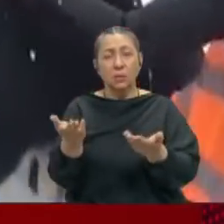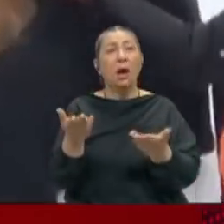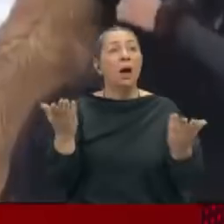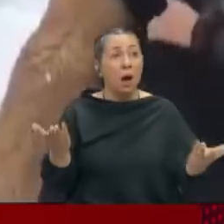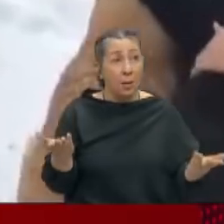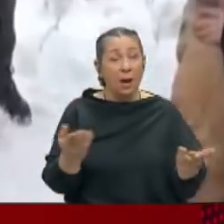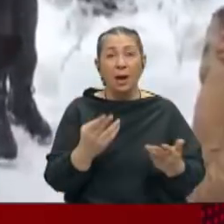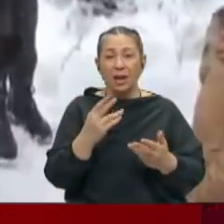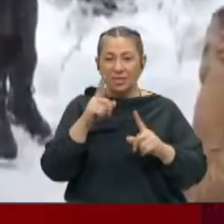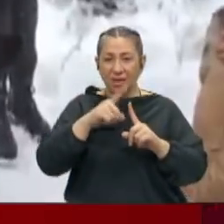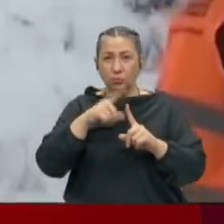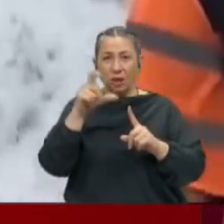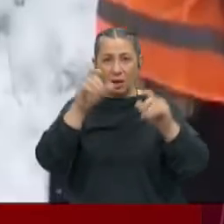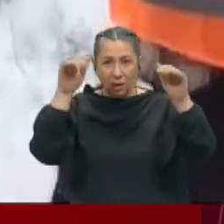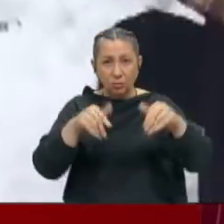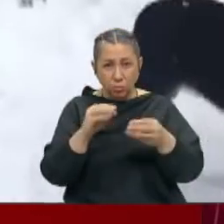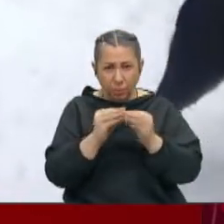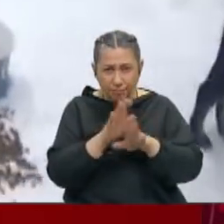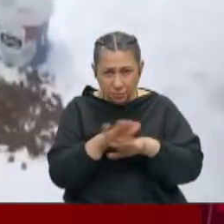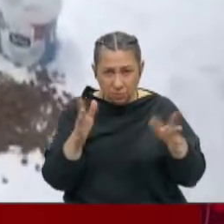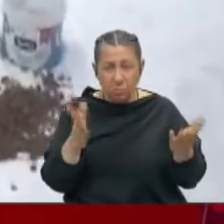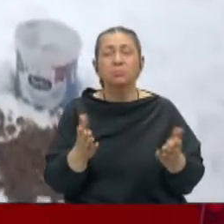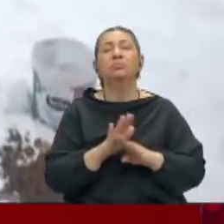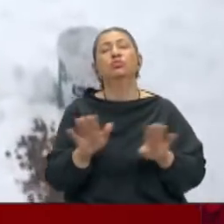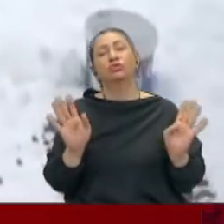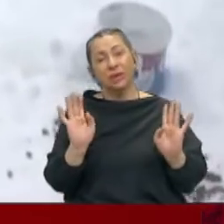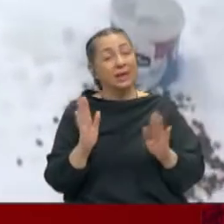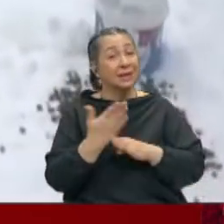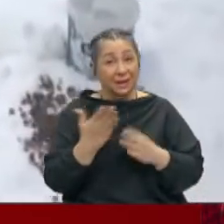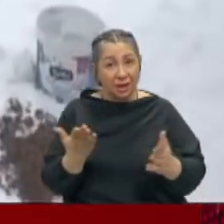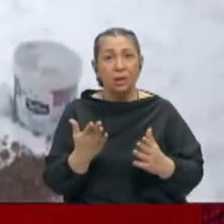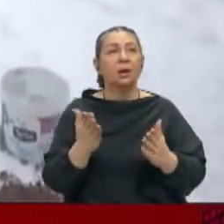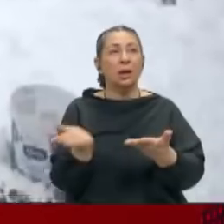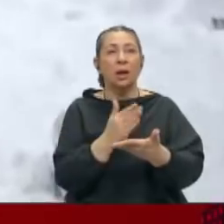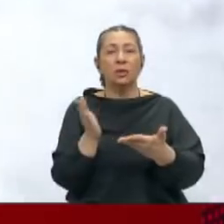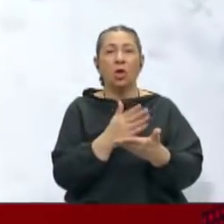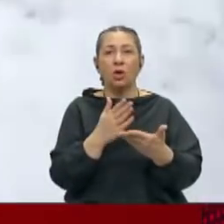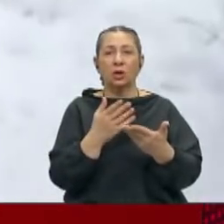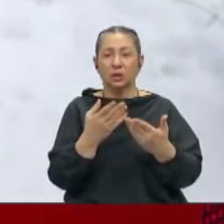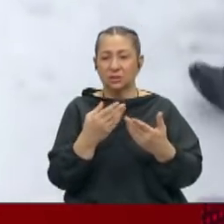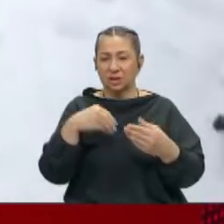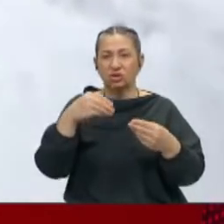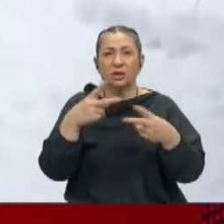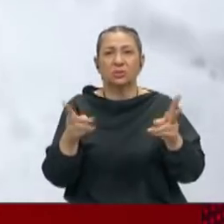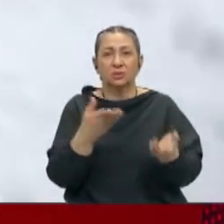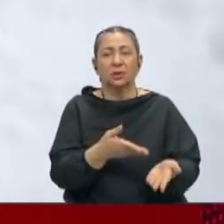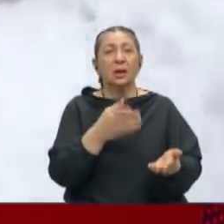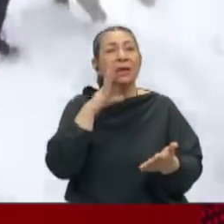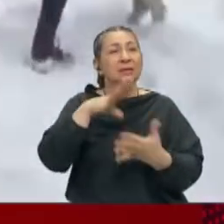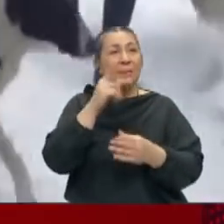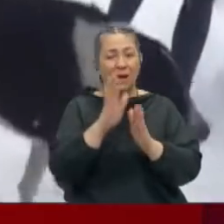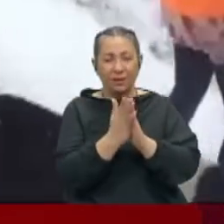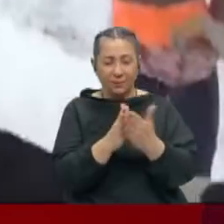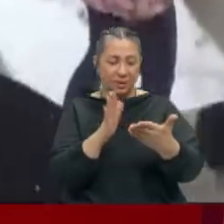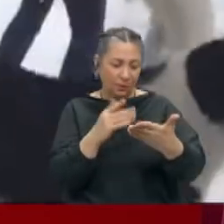Ama 7. ay geldiğinde bu sorun bitecek mi? Bitmeyecek. Çünkü neden? Katalog satışın önü açık hala. Yani insanlar bir